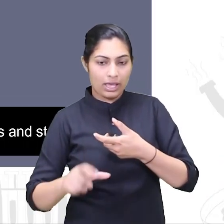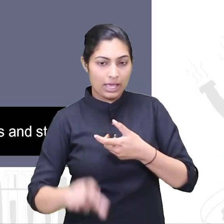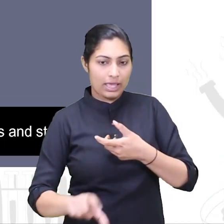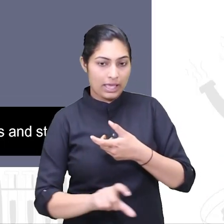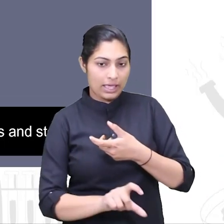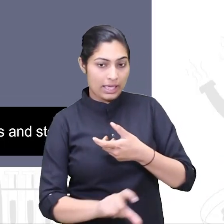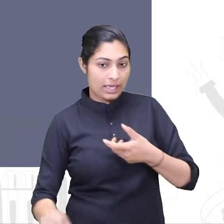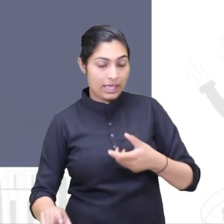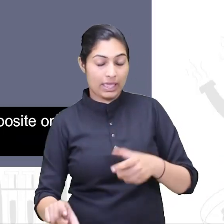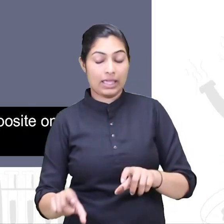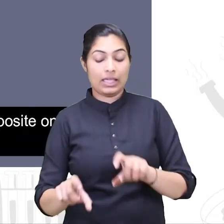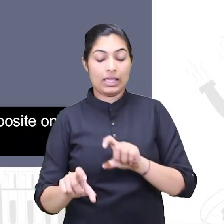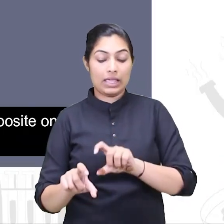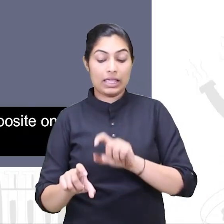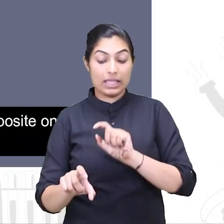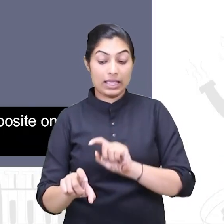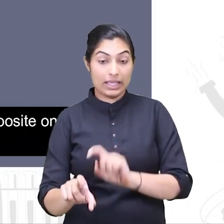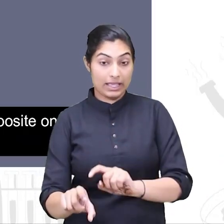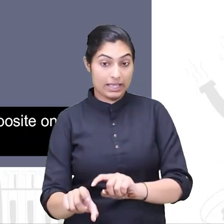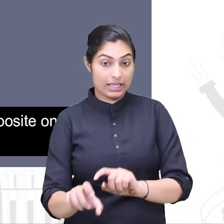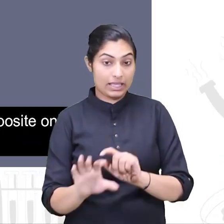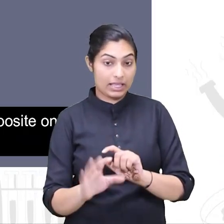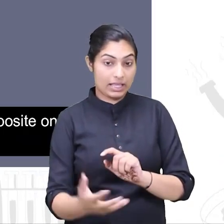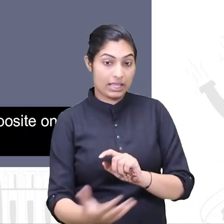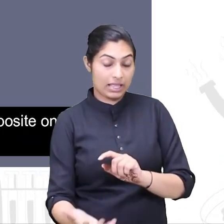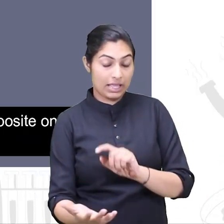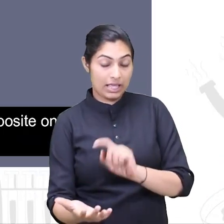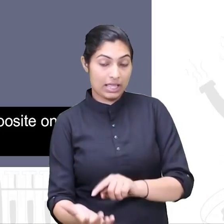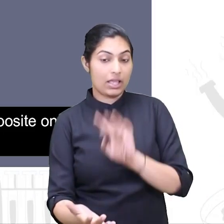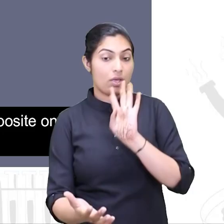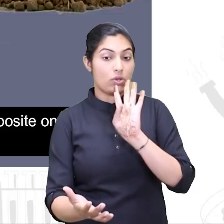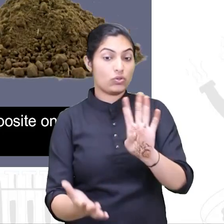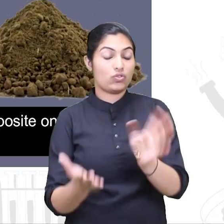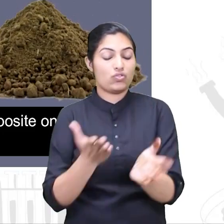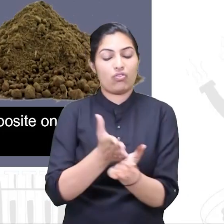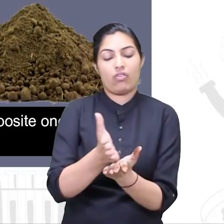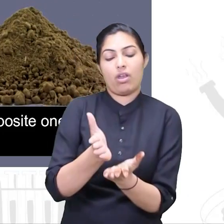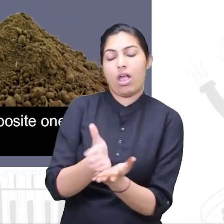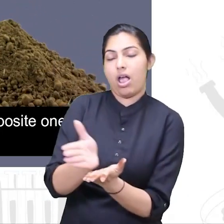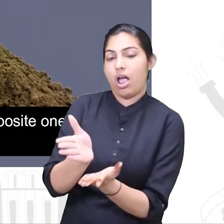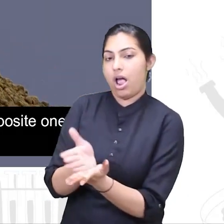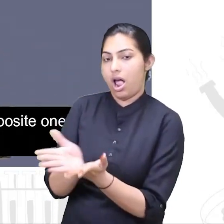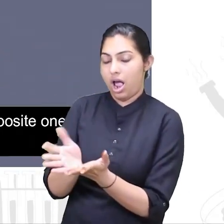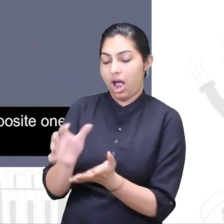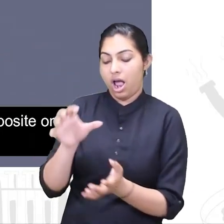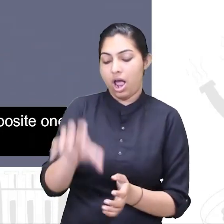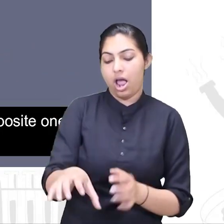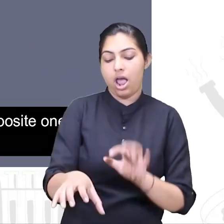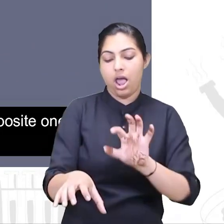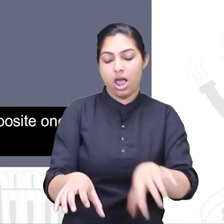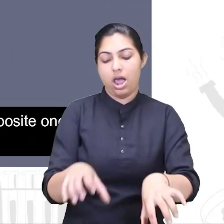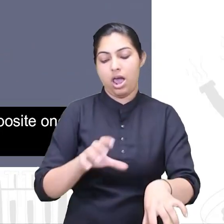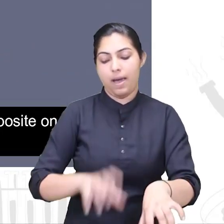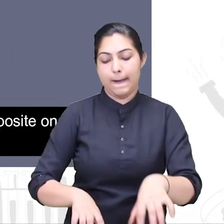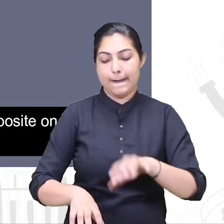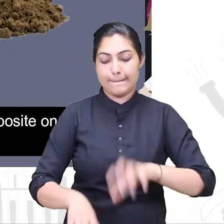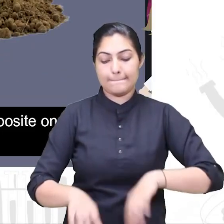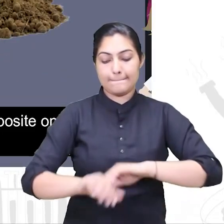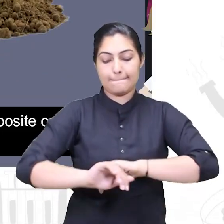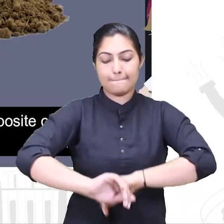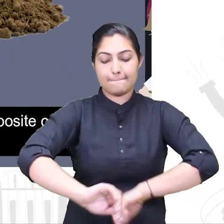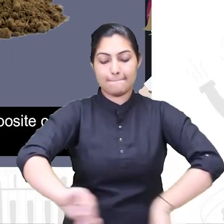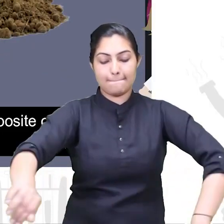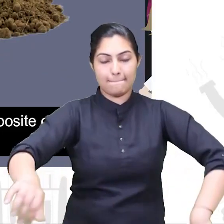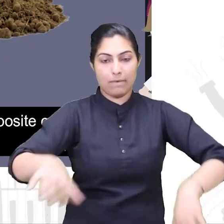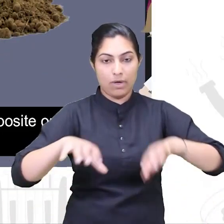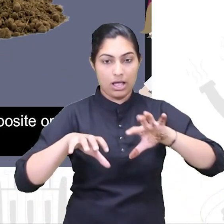के टुकड़े हटा दें। मिट्टी को 4 बराबर हिस्सों में बांट लें। 2 विपरीत को अलग करें,